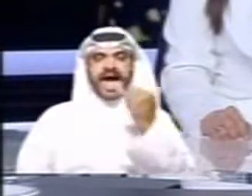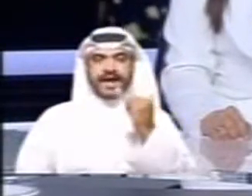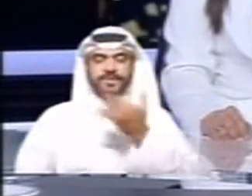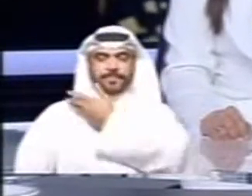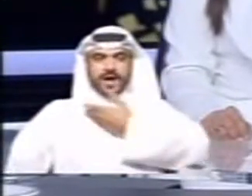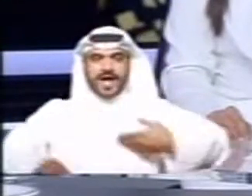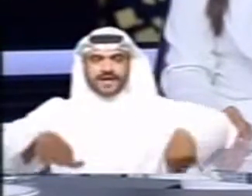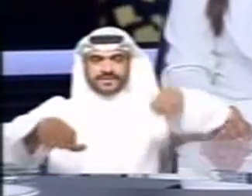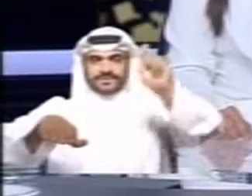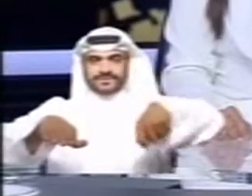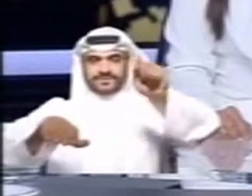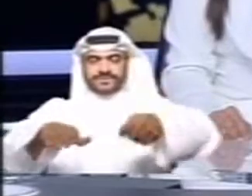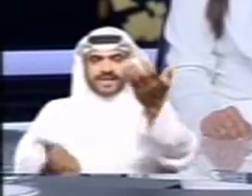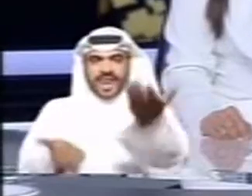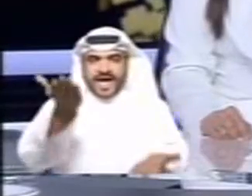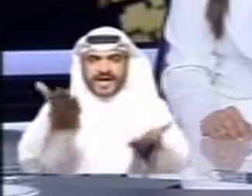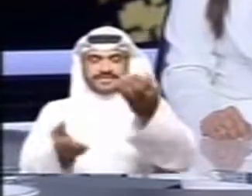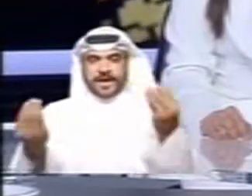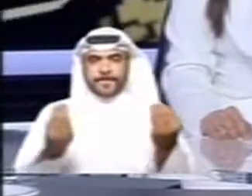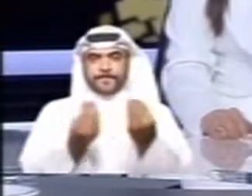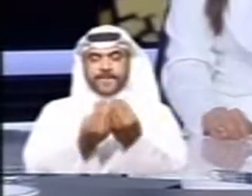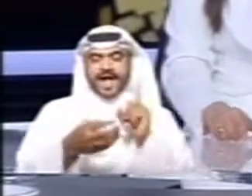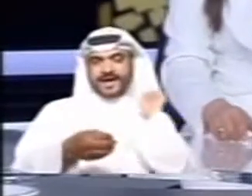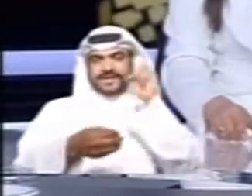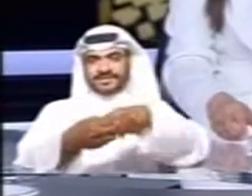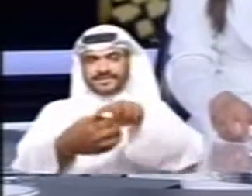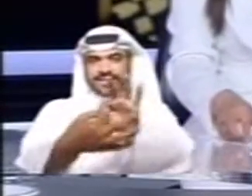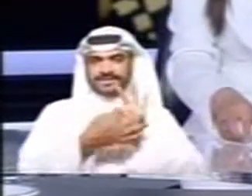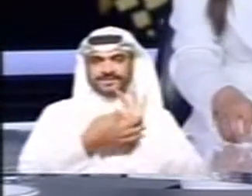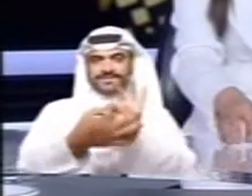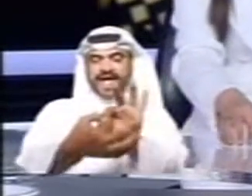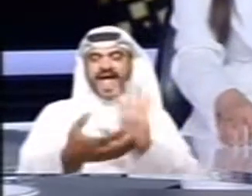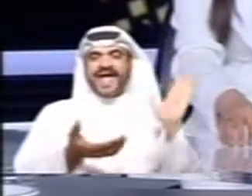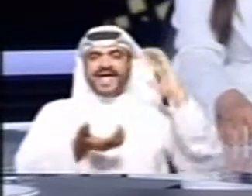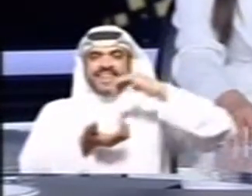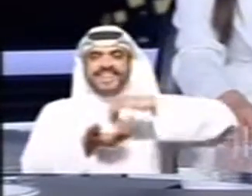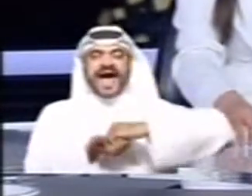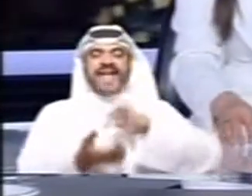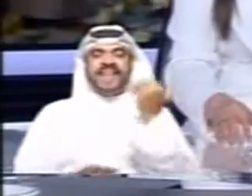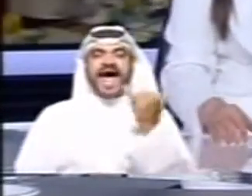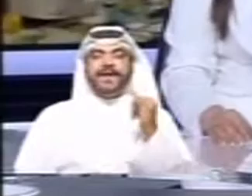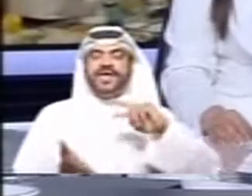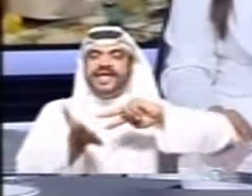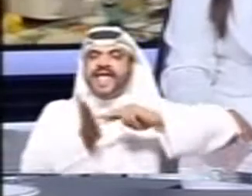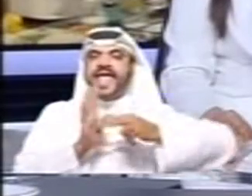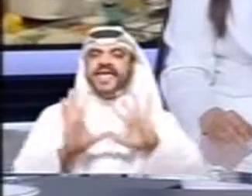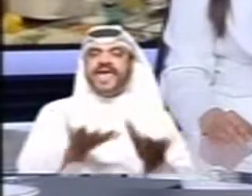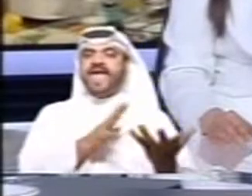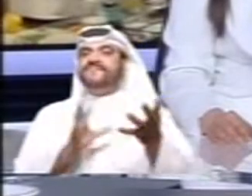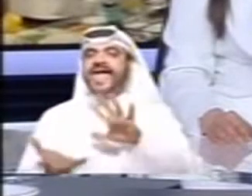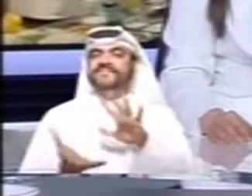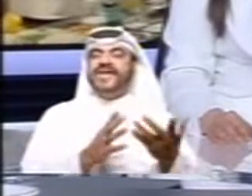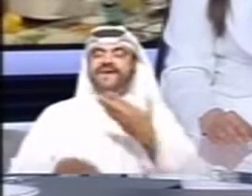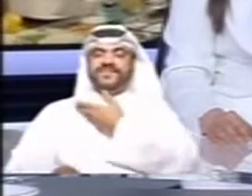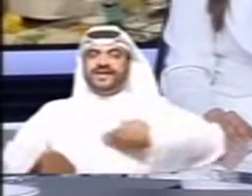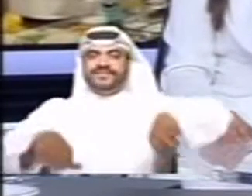الذي ينظمه المجلس الأعلى للقضاء بالتعاون والتنسيق مع الاتحاد العربي للقضاء الإداري. يناقش الملتقى الذي يستمر